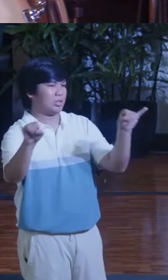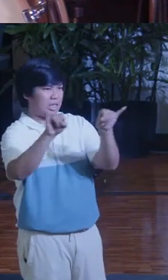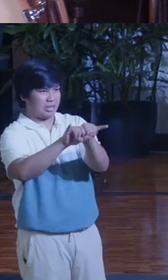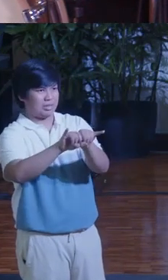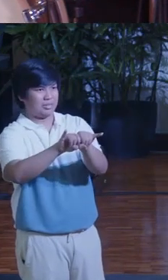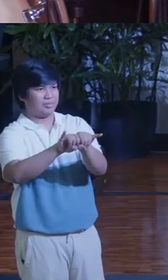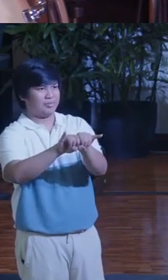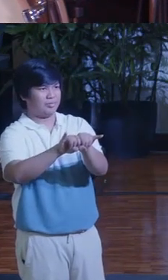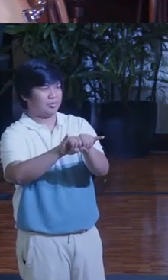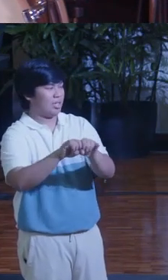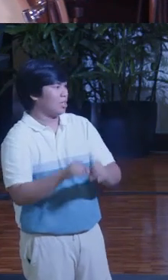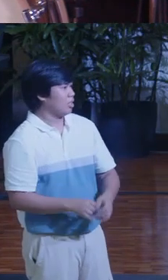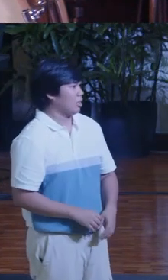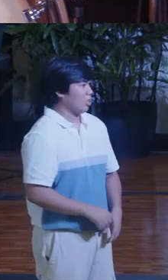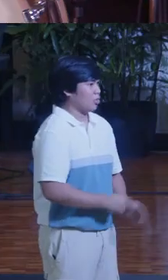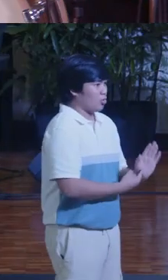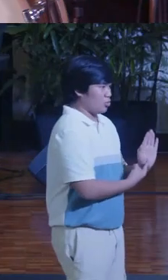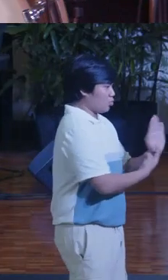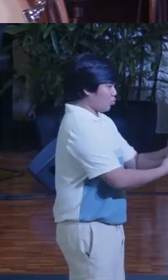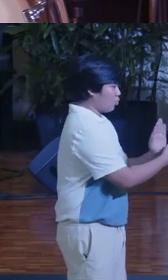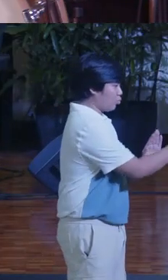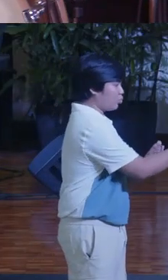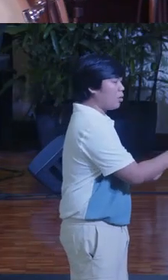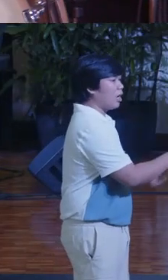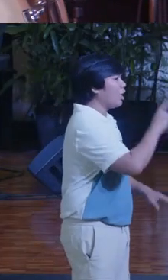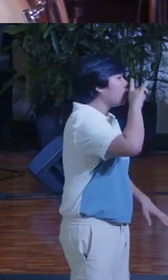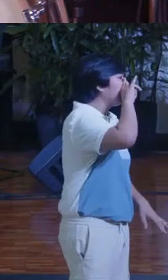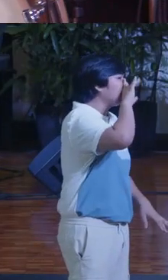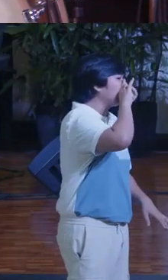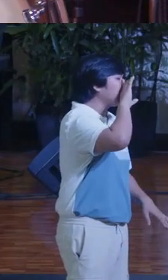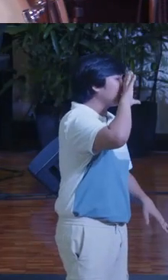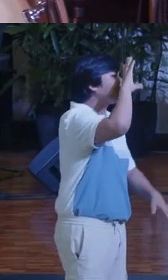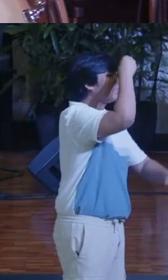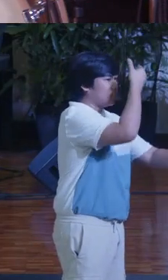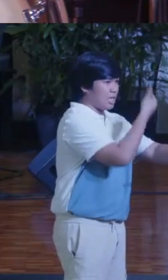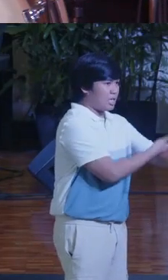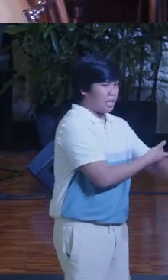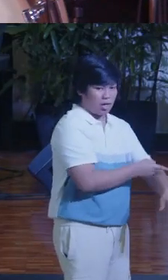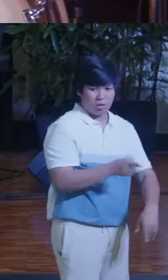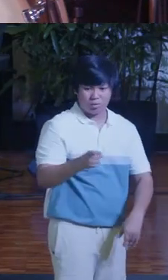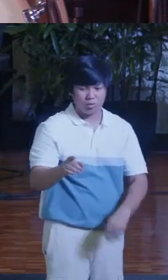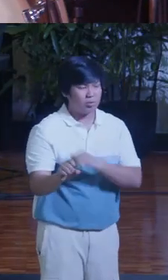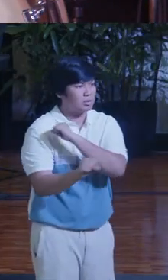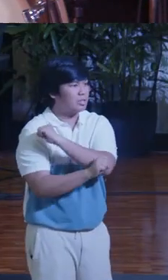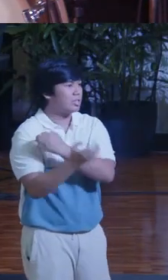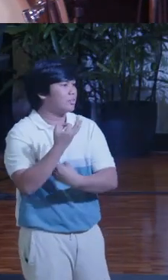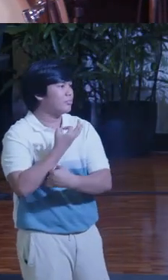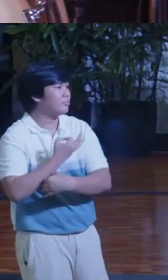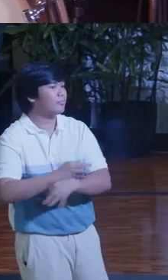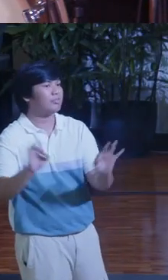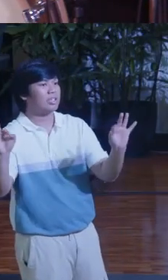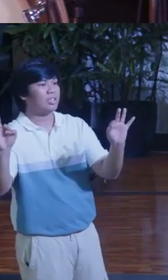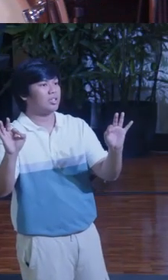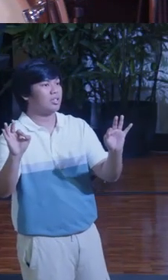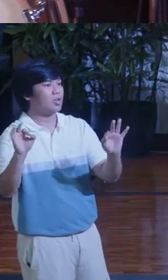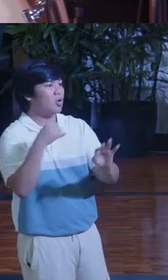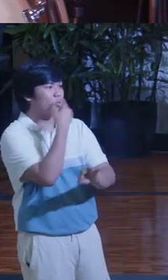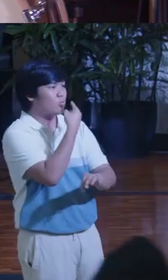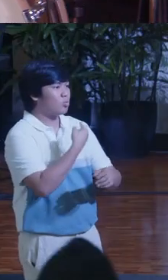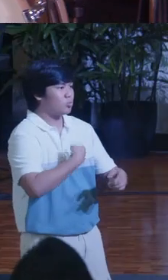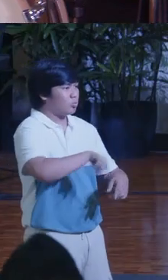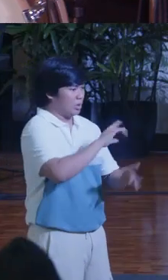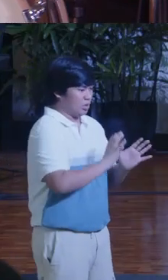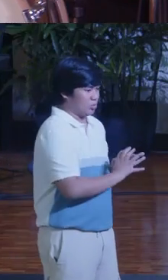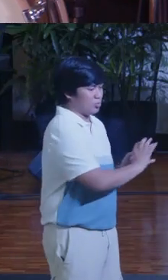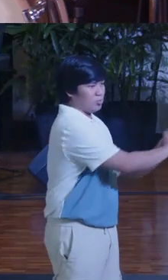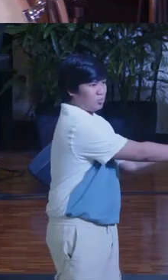Ang larawan ng pagkaalipin sa pagsunod sa batas bilang paraan ng kaligtasan, makikita natin dun sa